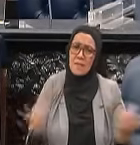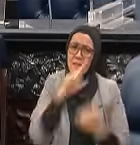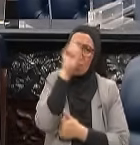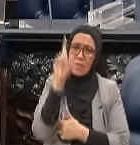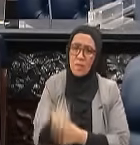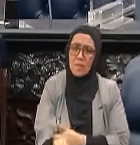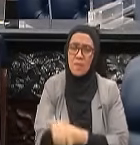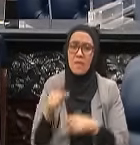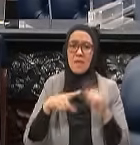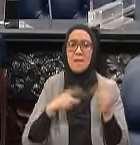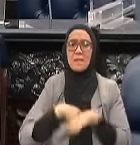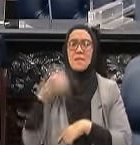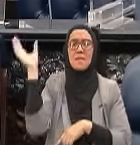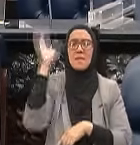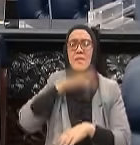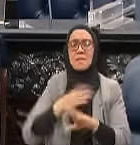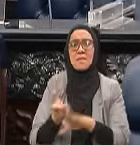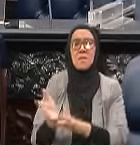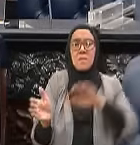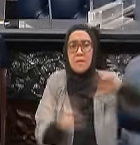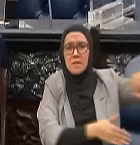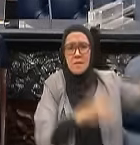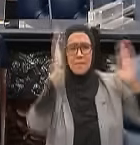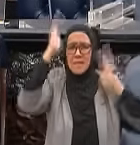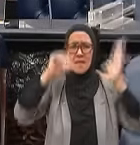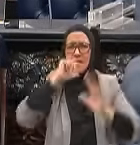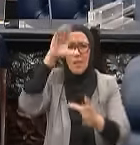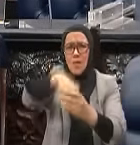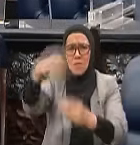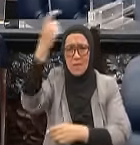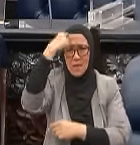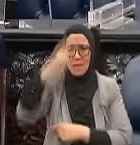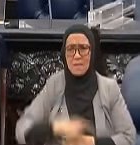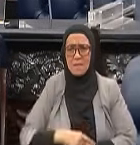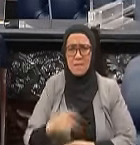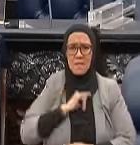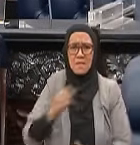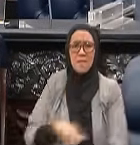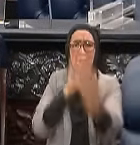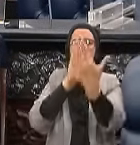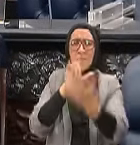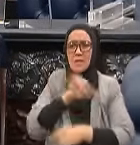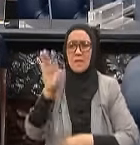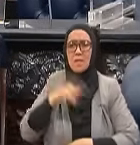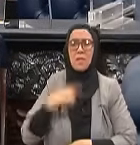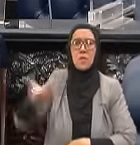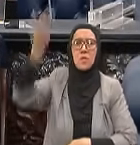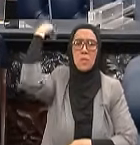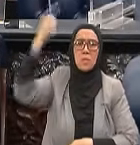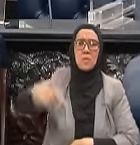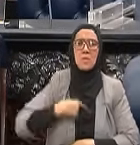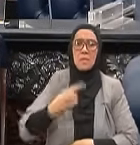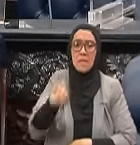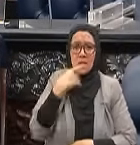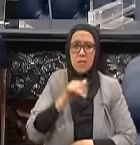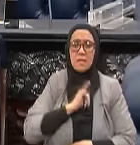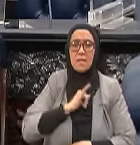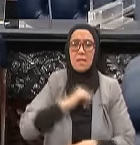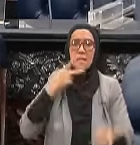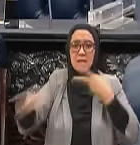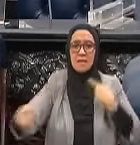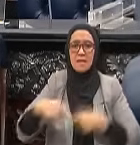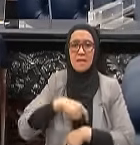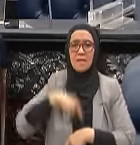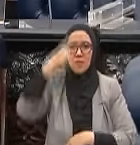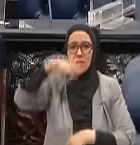peruntukan Malaysia itu tidak masuk akal saja dulu kata saya tak layak jadi presiden wbc sekarang sama